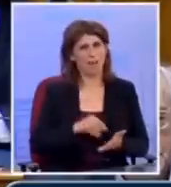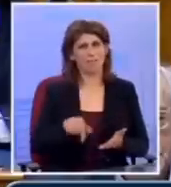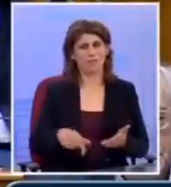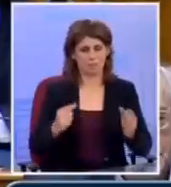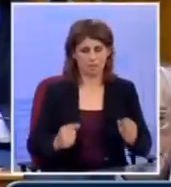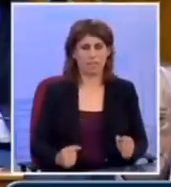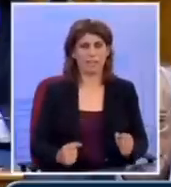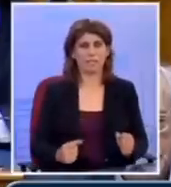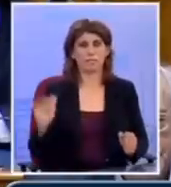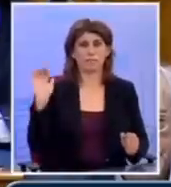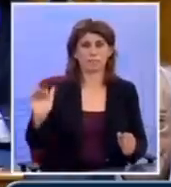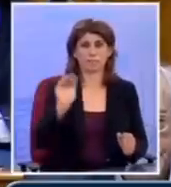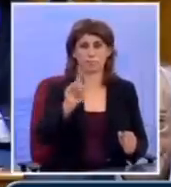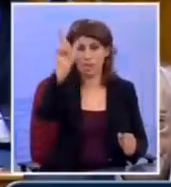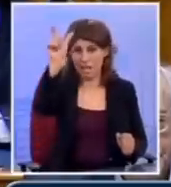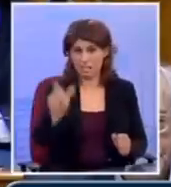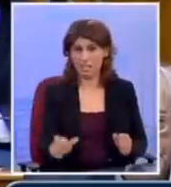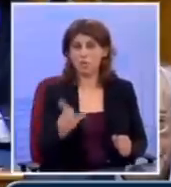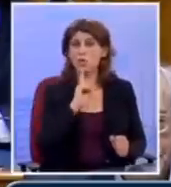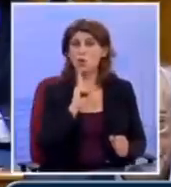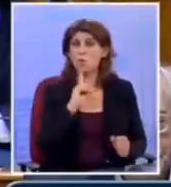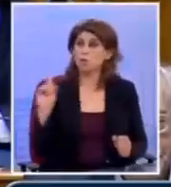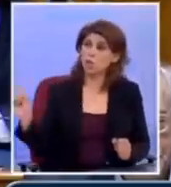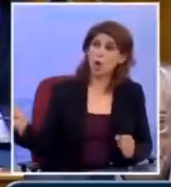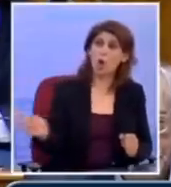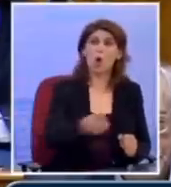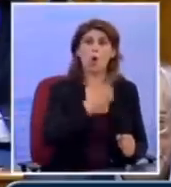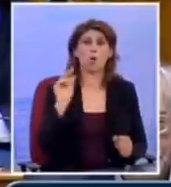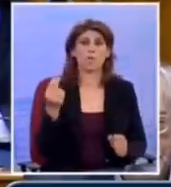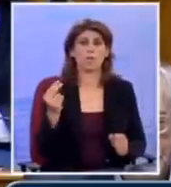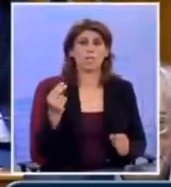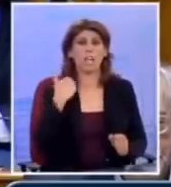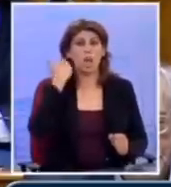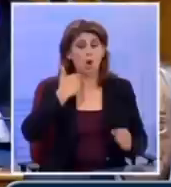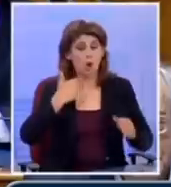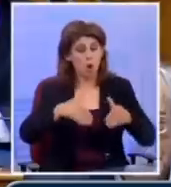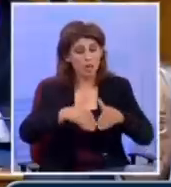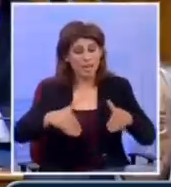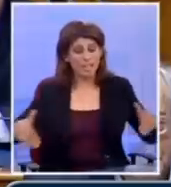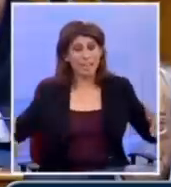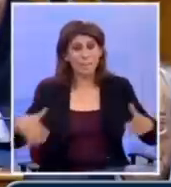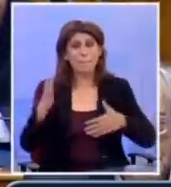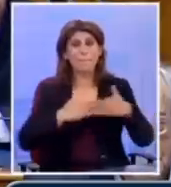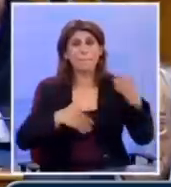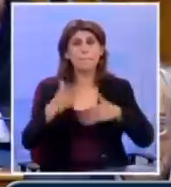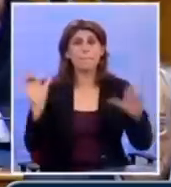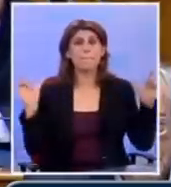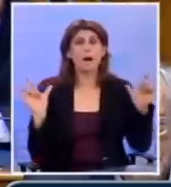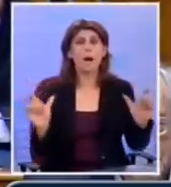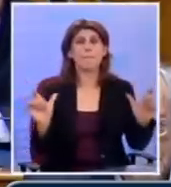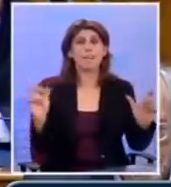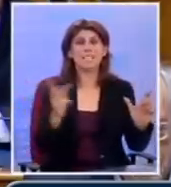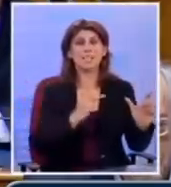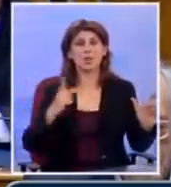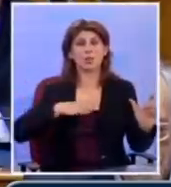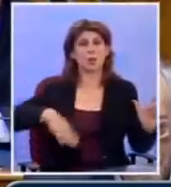τα έδρανα σας καλώ και εσάς, όπως και όλους τους βουλευτές, στις κόκκινες γραμμές που χτίζουμε. Κόκκινες γραμμές άμυνας της κοινωνίας και